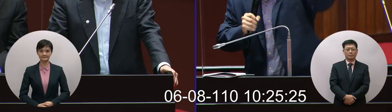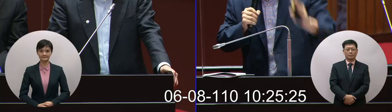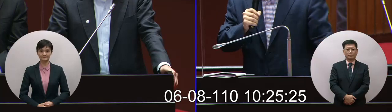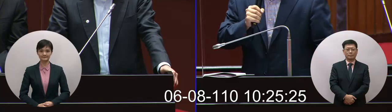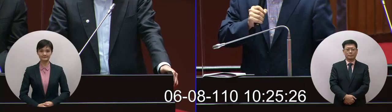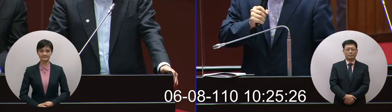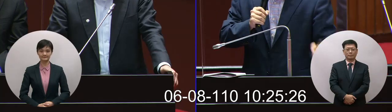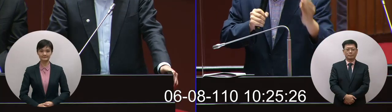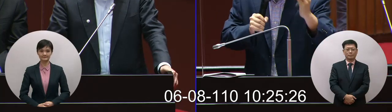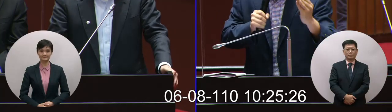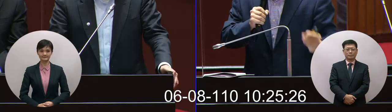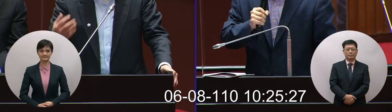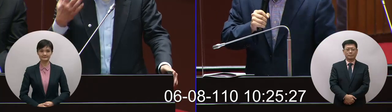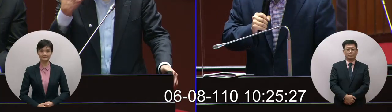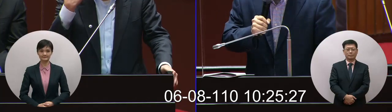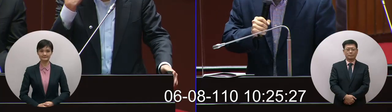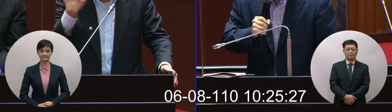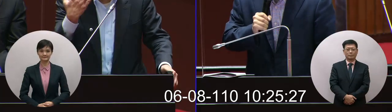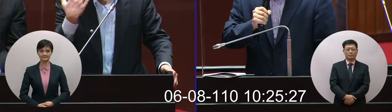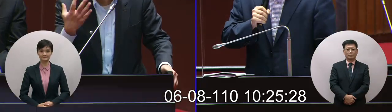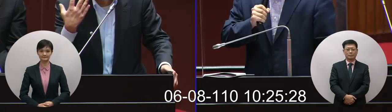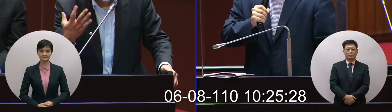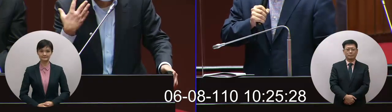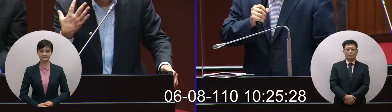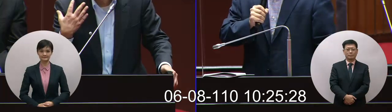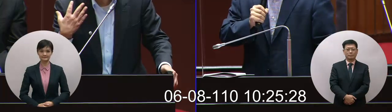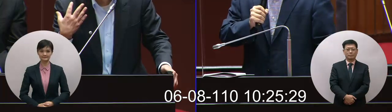跟其他的疫苗的 EUA 是一样的啊。